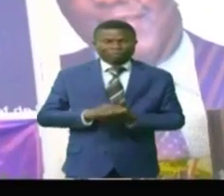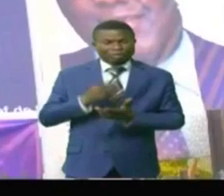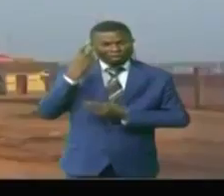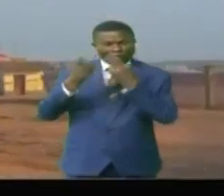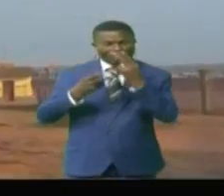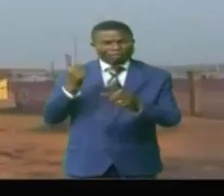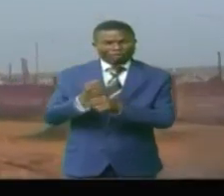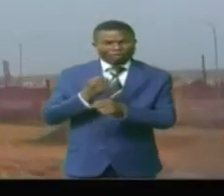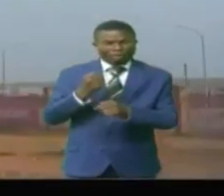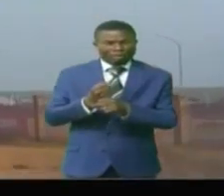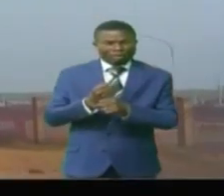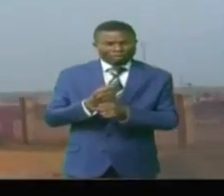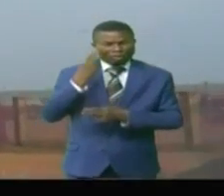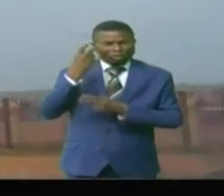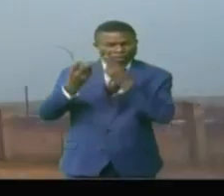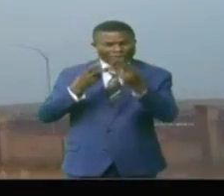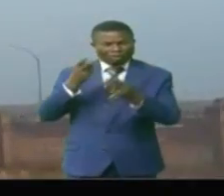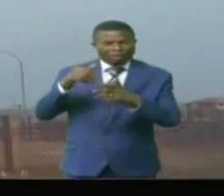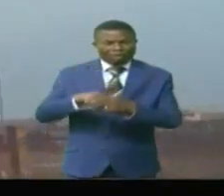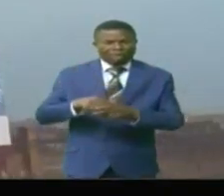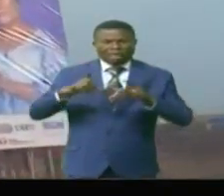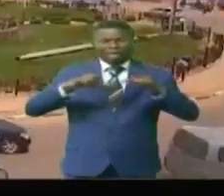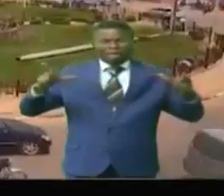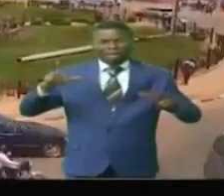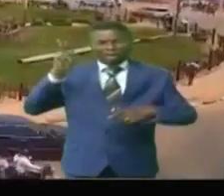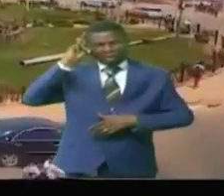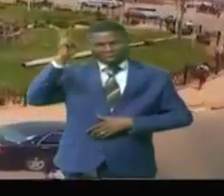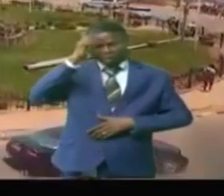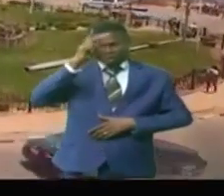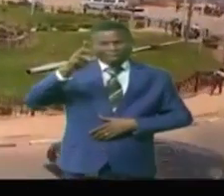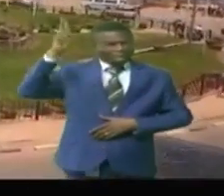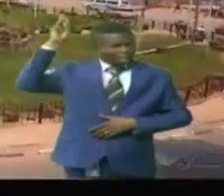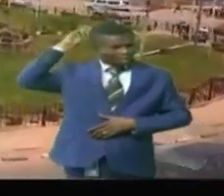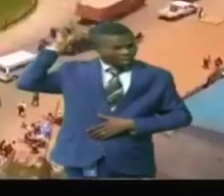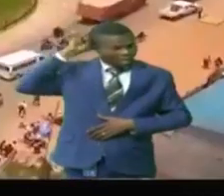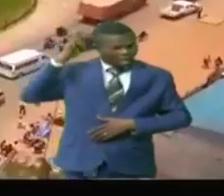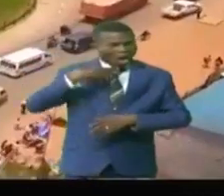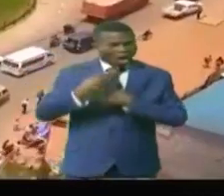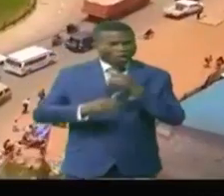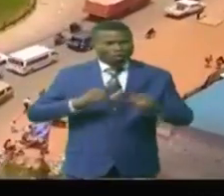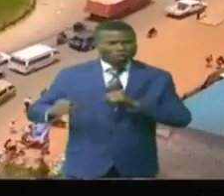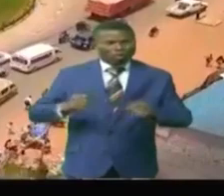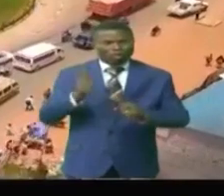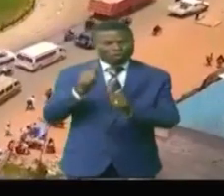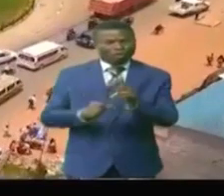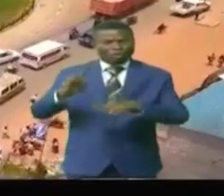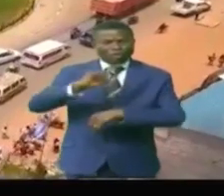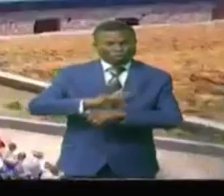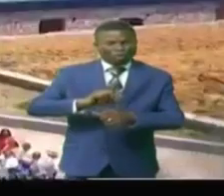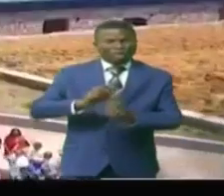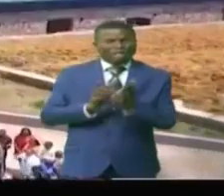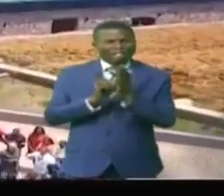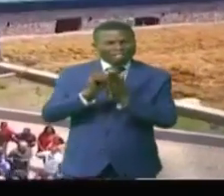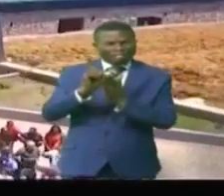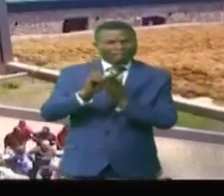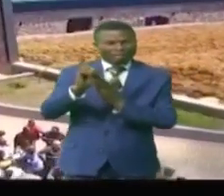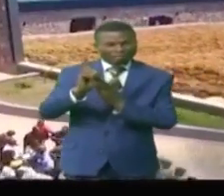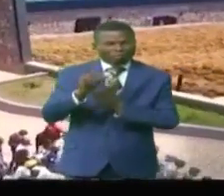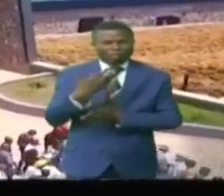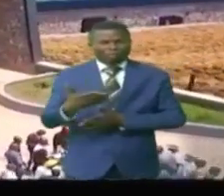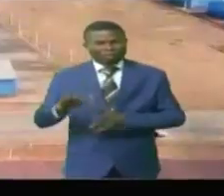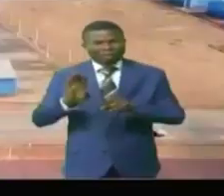de travail d'itinérance dans le Grand Katanga. Kolwezi se métamorphose au jour le jour avec des ouvrages qui n'attendent que